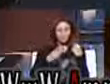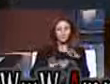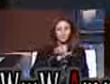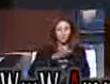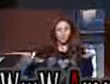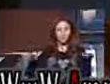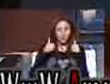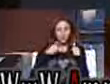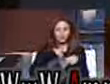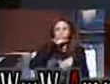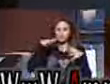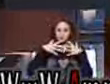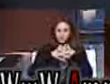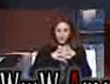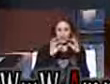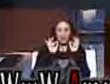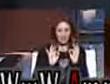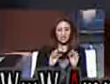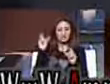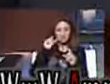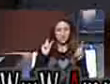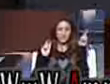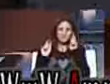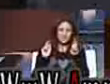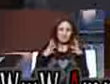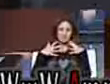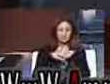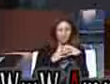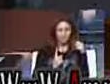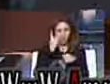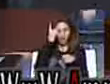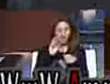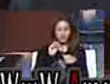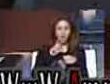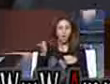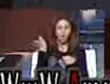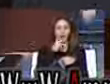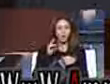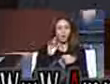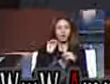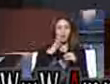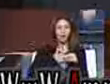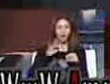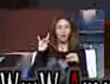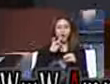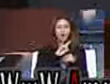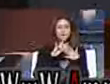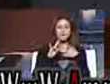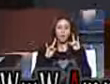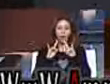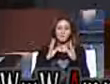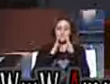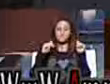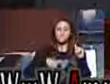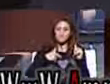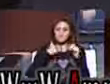هذا النسيج المتفرد، نسيج الأخوة، نسيج الحب لمصر، نسيج الحب للحياة،